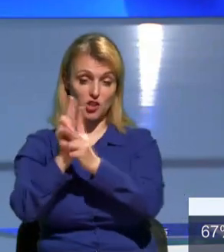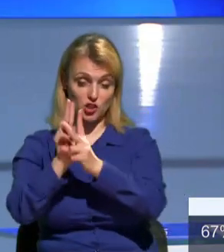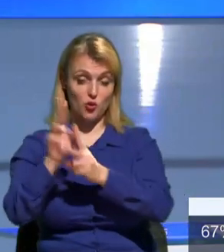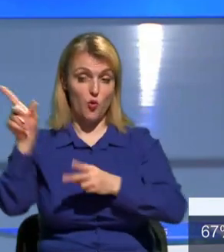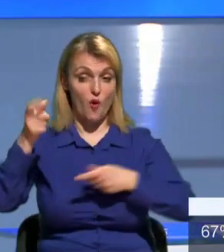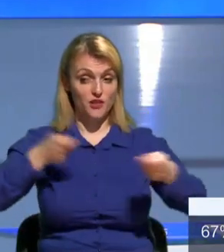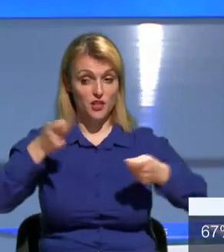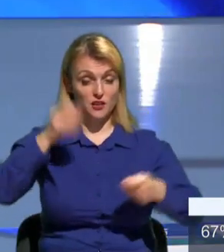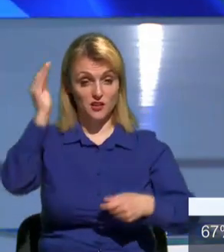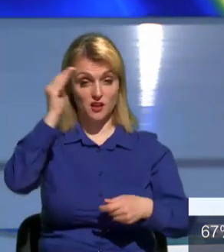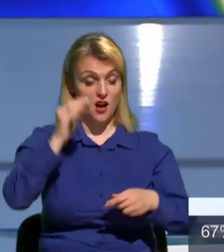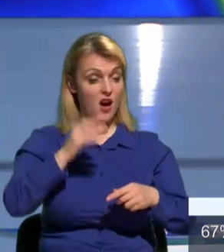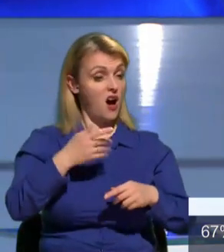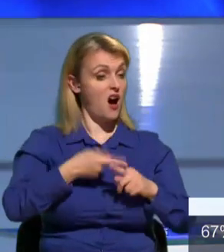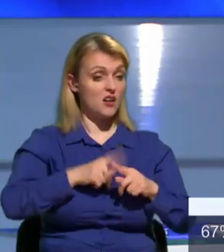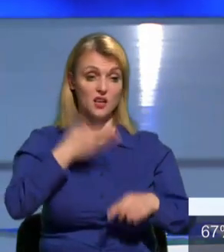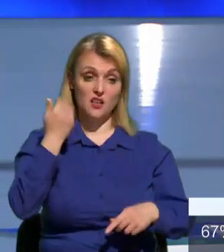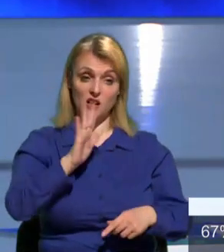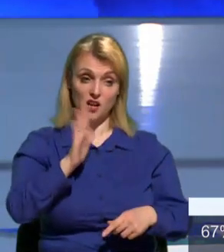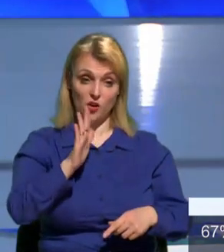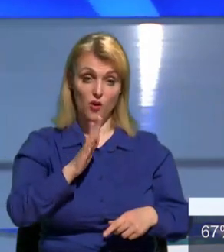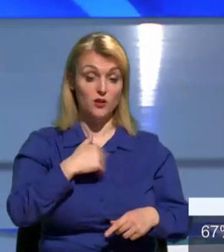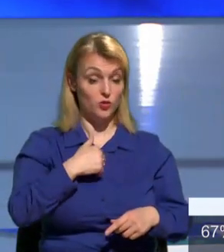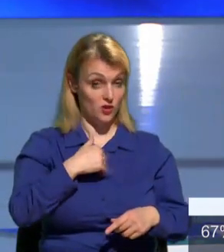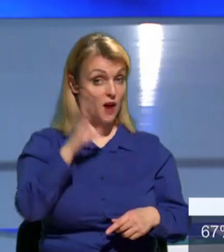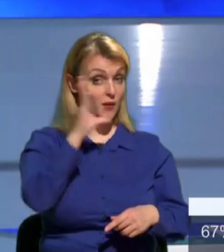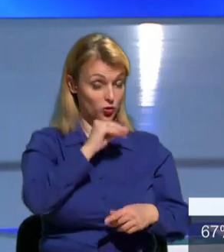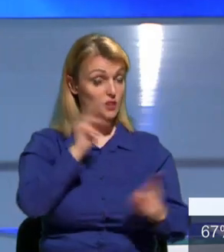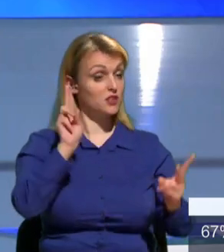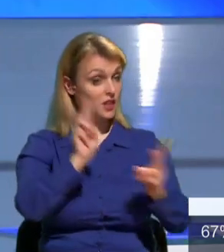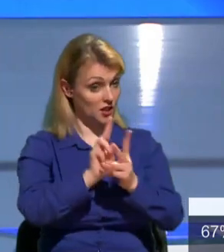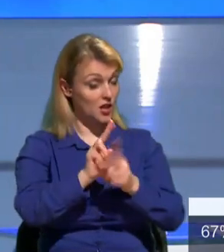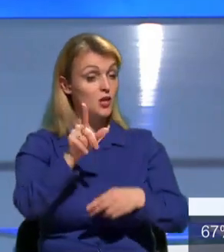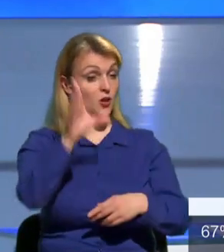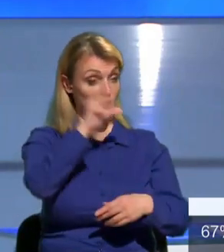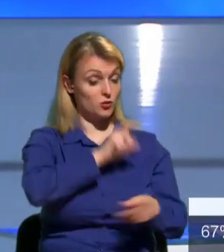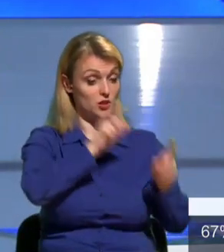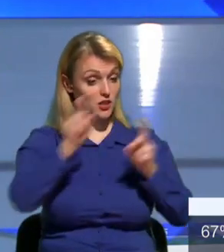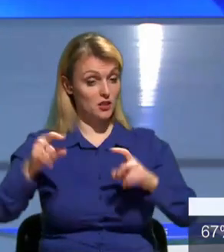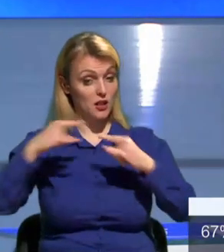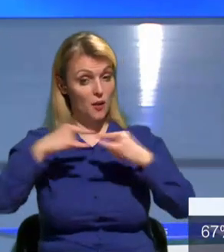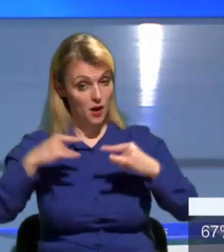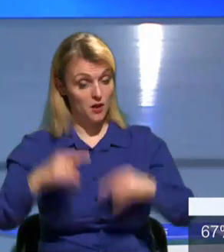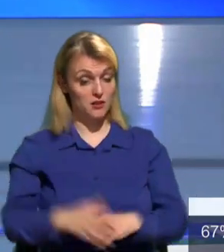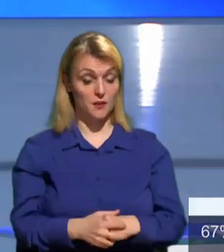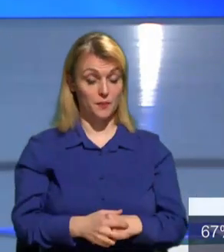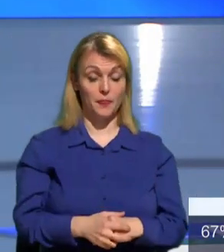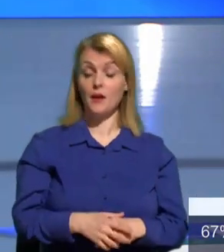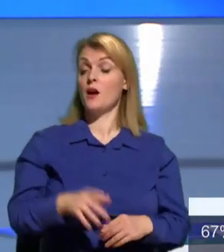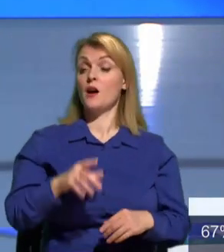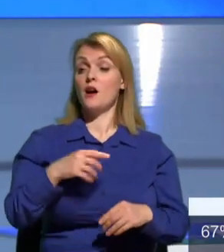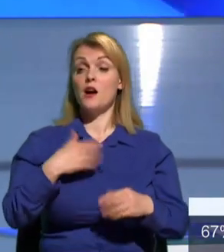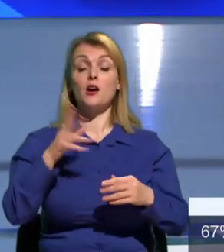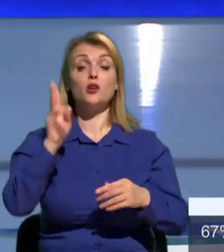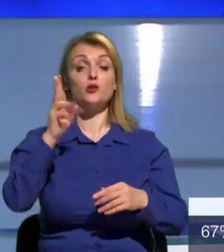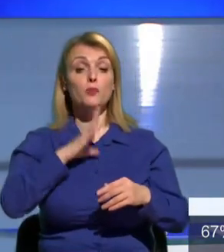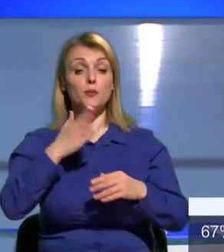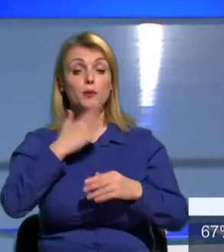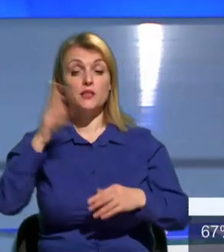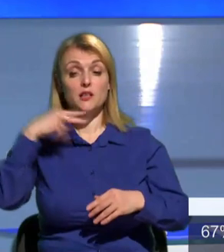simplu. Ne așezăm, discutăm, am reușit să rezolvăm probleme care nu s-au rezolvat ultimii 20 de ani. Și cu numerele neutre pentru automobile